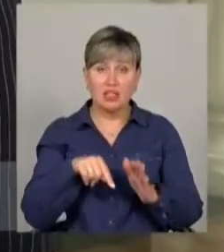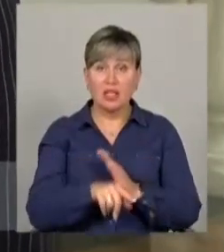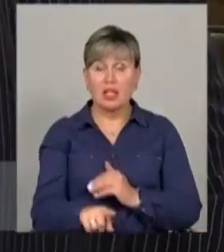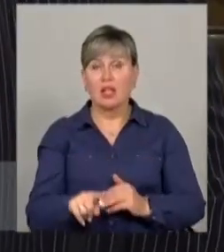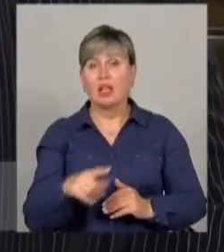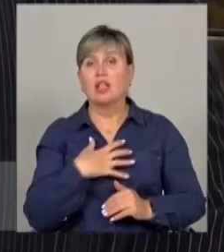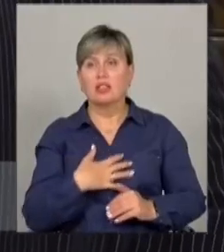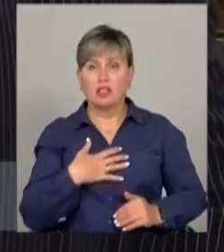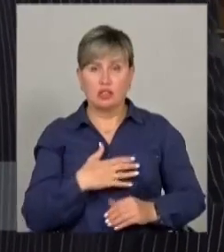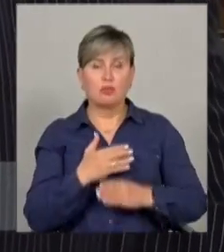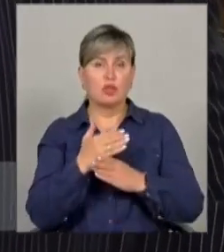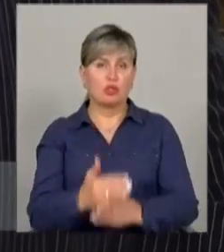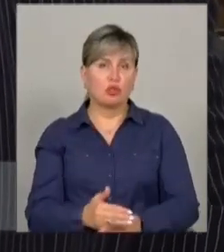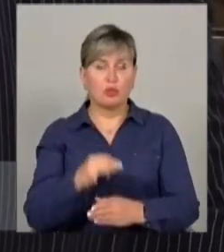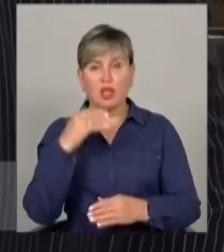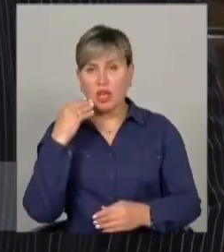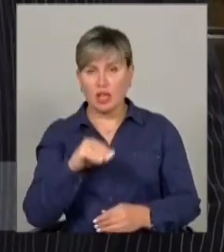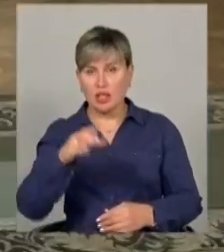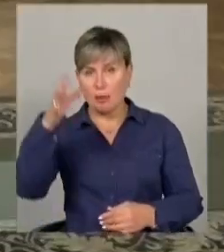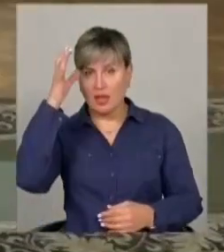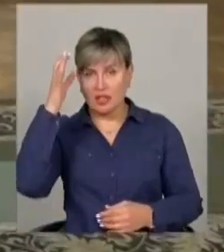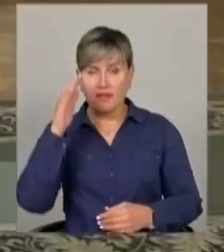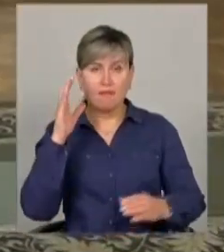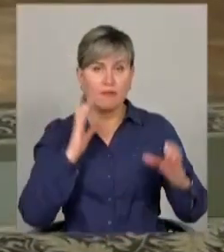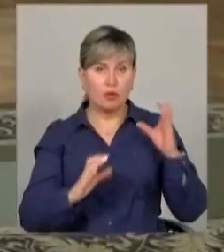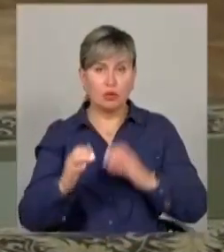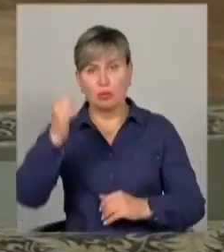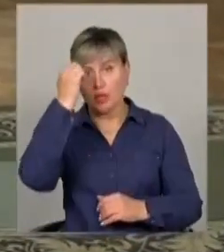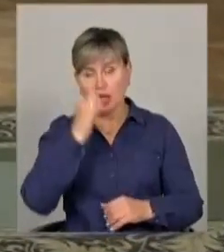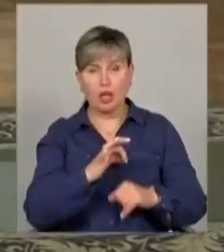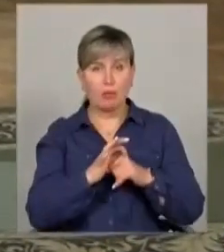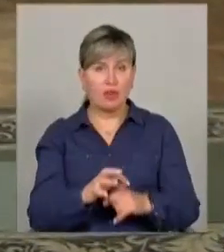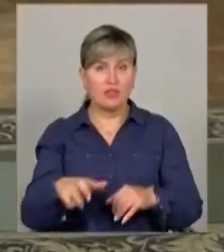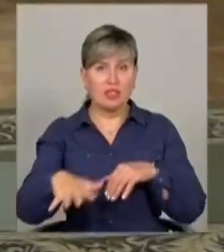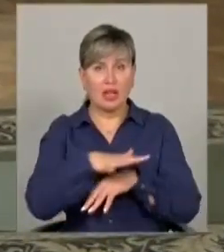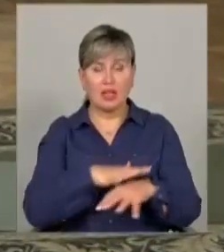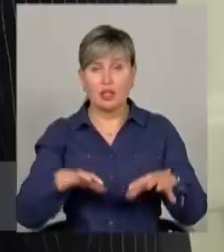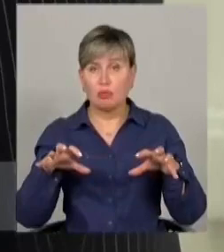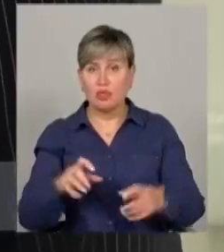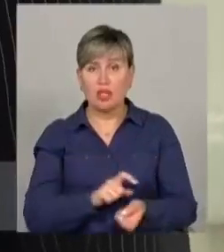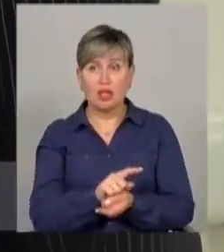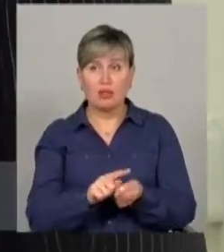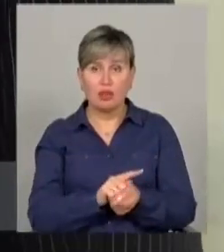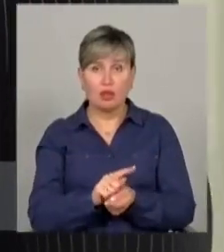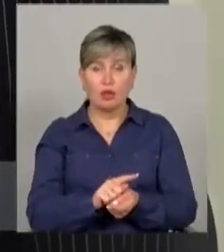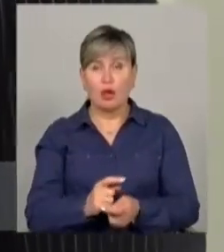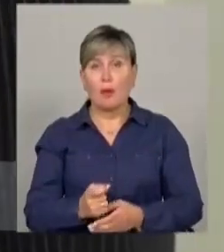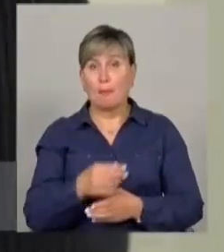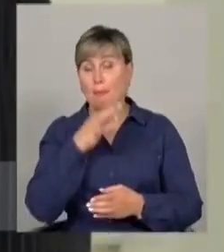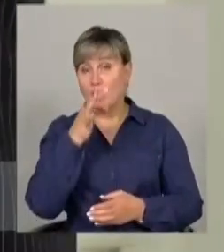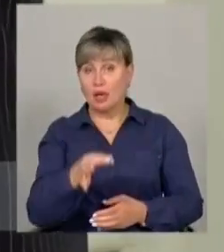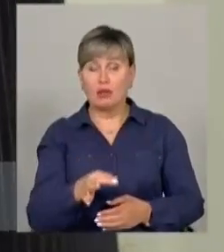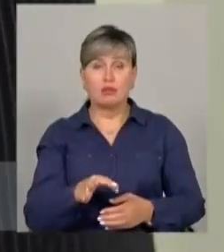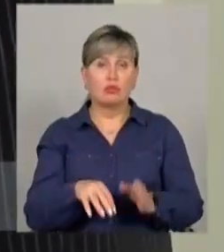бая значительно способствует образованию ВУЗа х проводимых в стране президентским реформам подчеркивает публицист